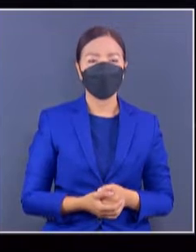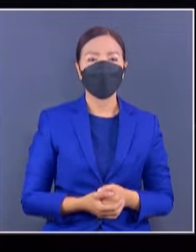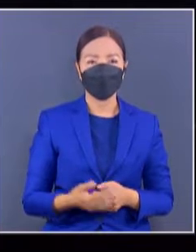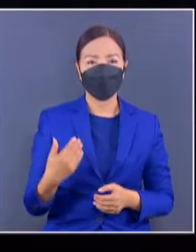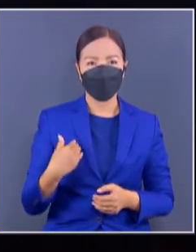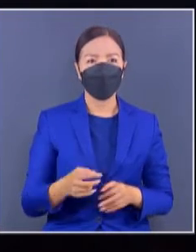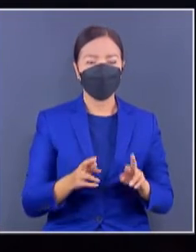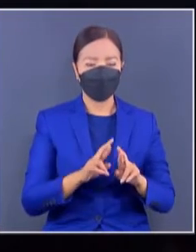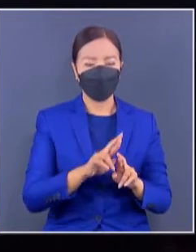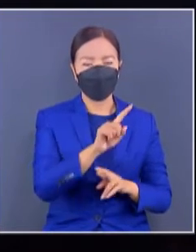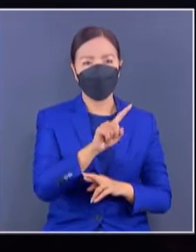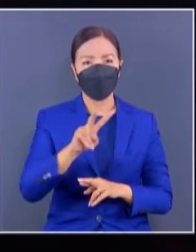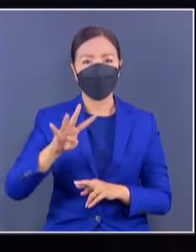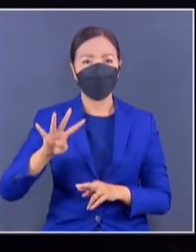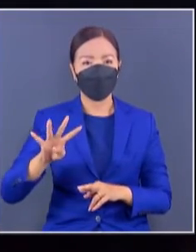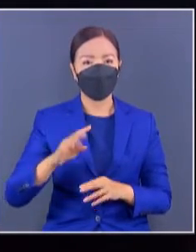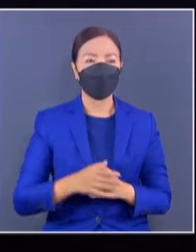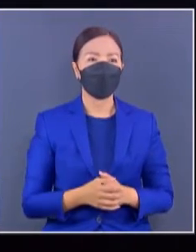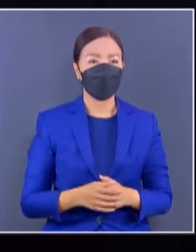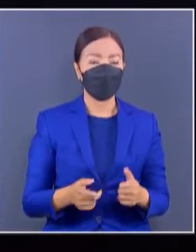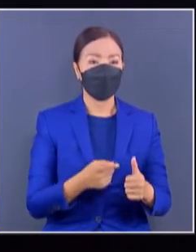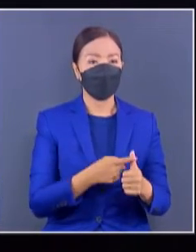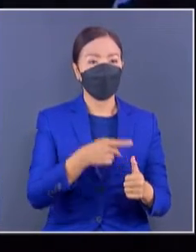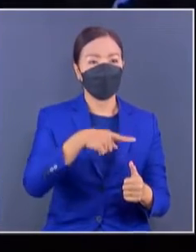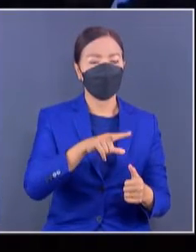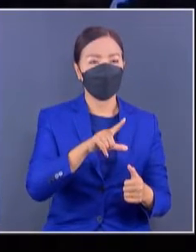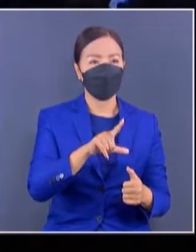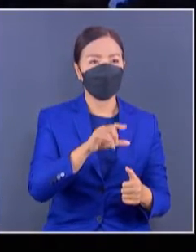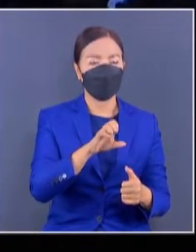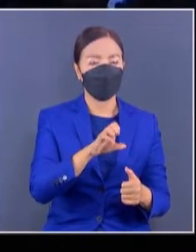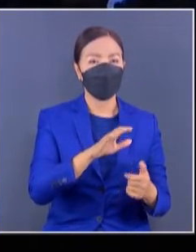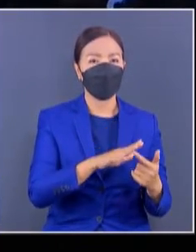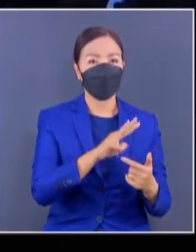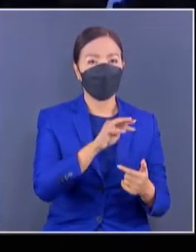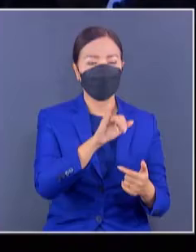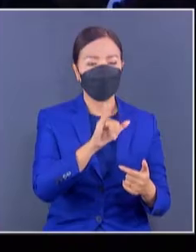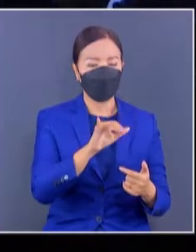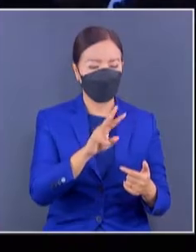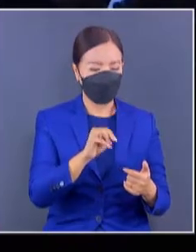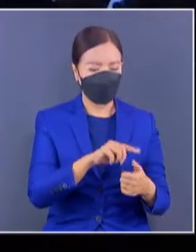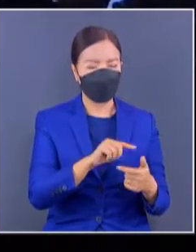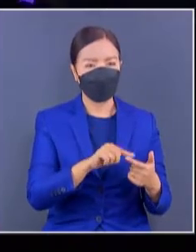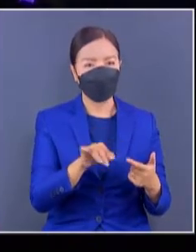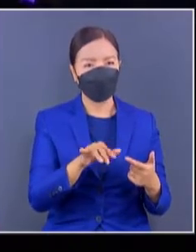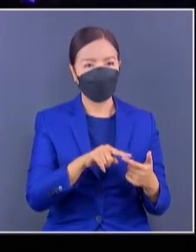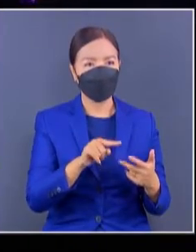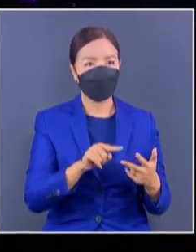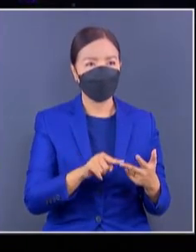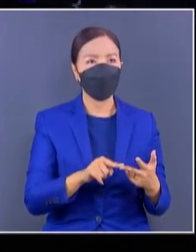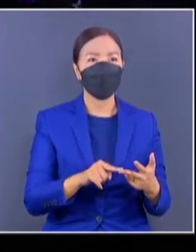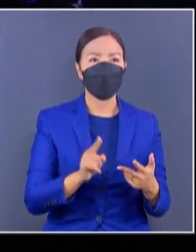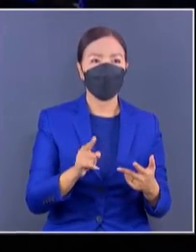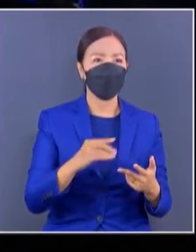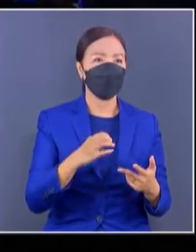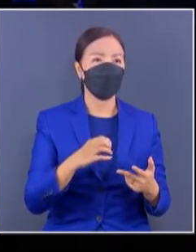ทั้งสิ้น 4รุ่นด้วยกันครับได้แก่ Premium luxuryPremium Marchและสปอร์ตครับนอกจากนั้นแล้วนะครับ